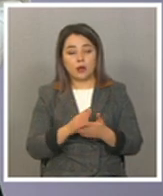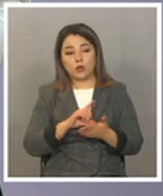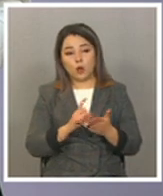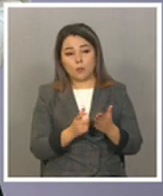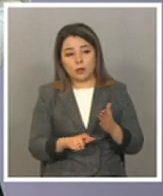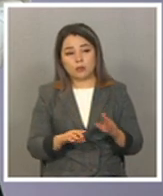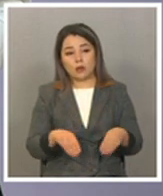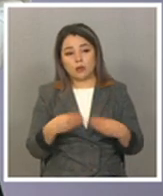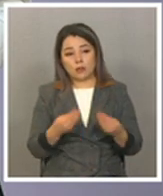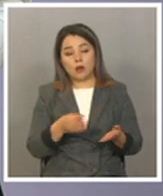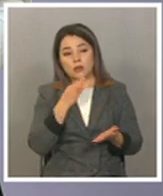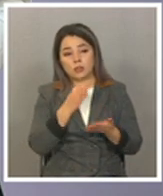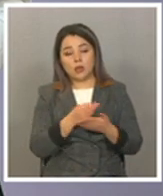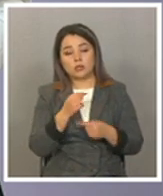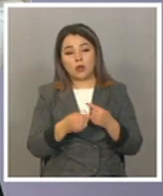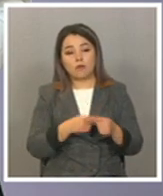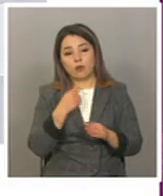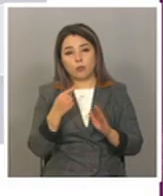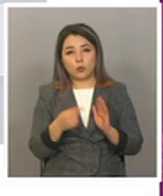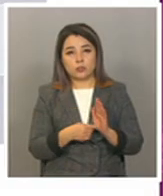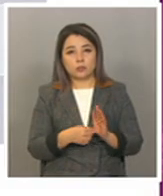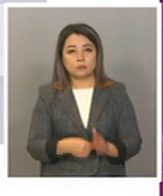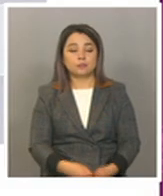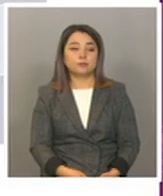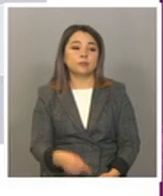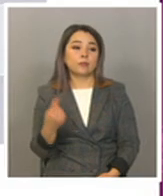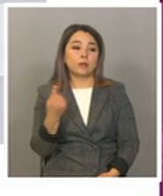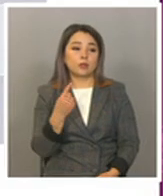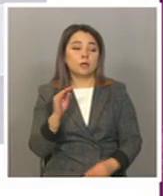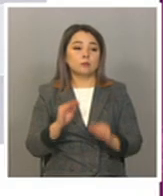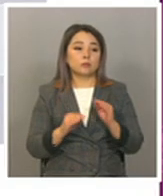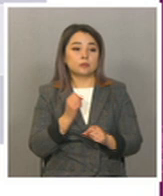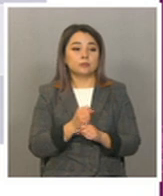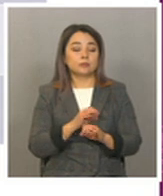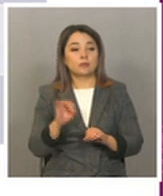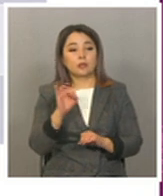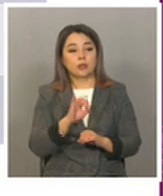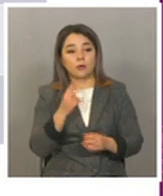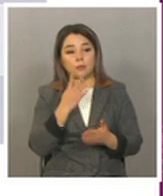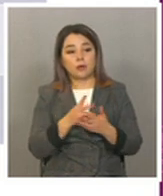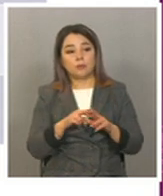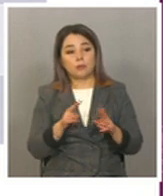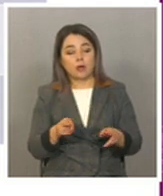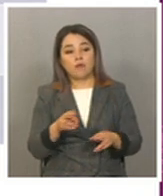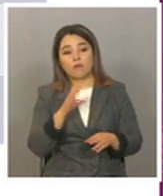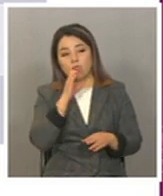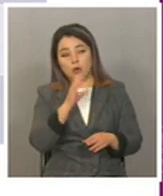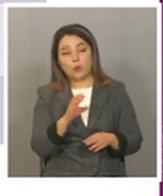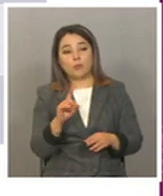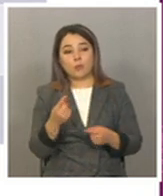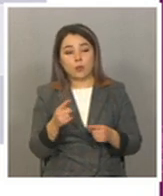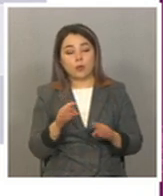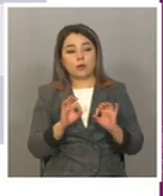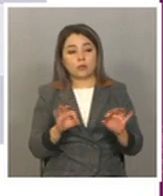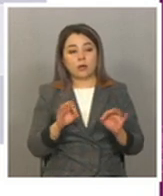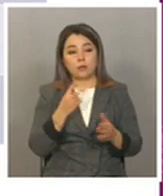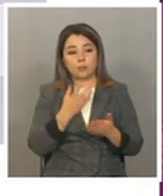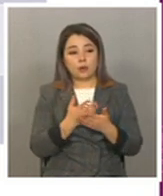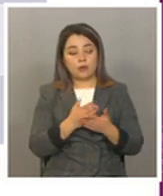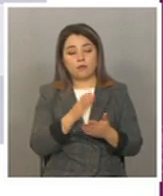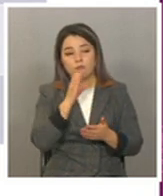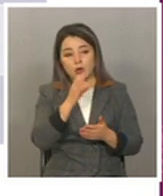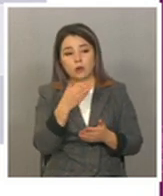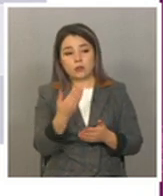дадим ответы на следующие вопросы. Первый эпизод – предыстория пары волков. Почему повествование о паре волков